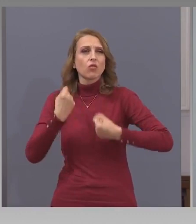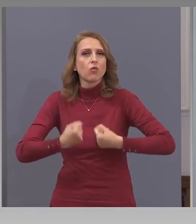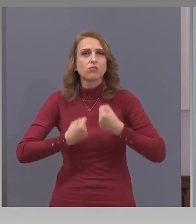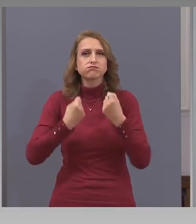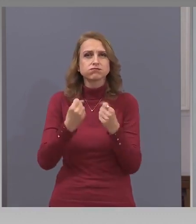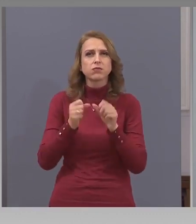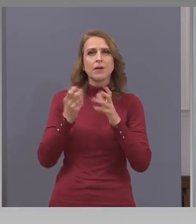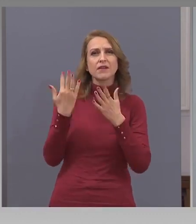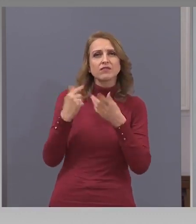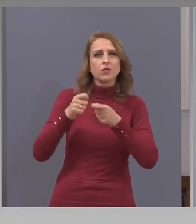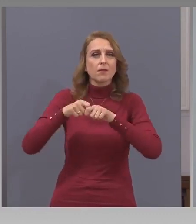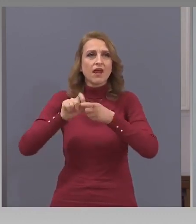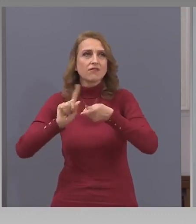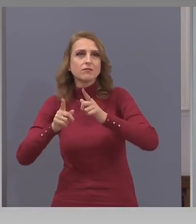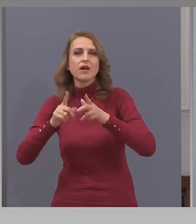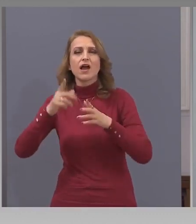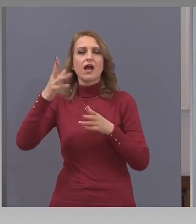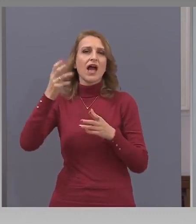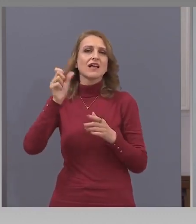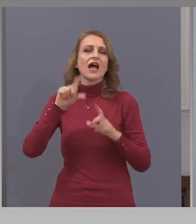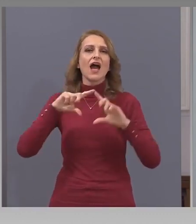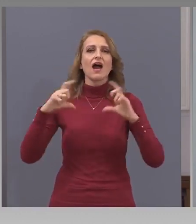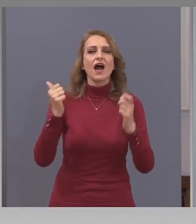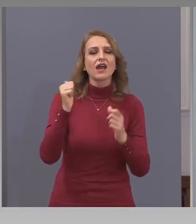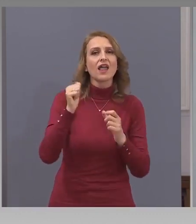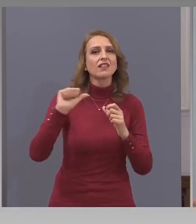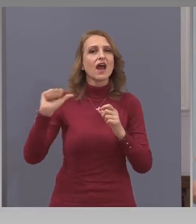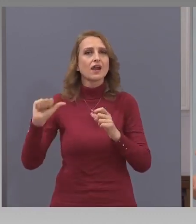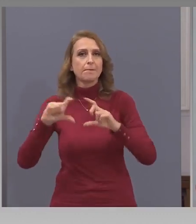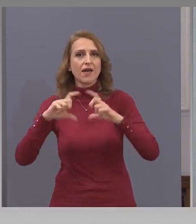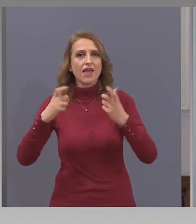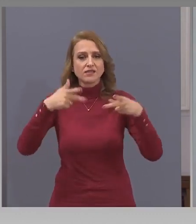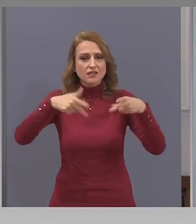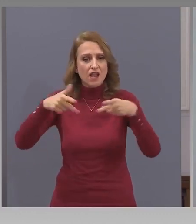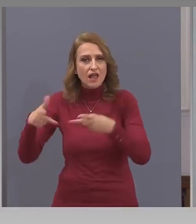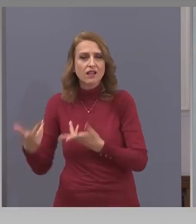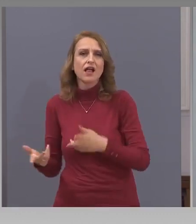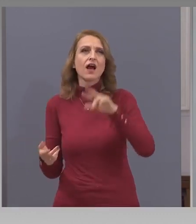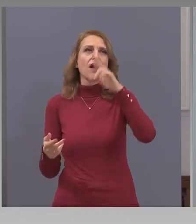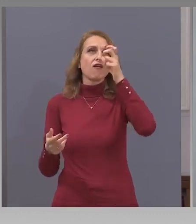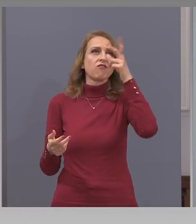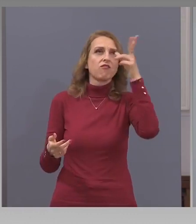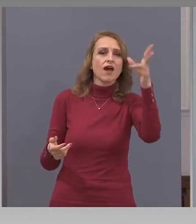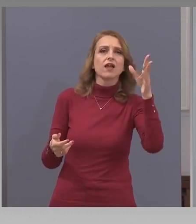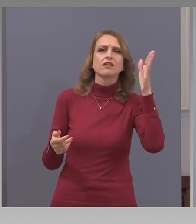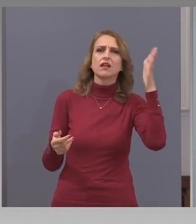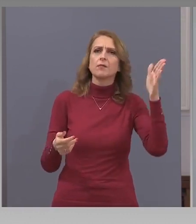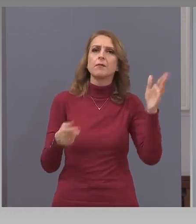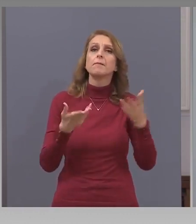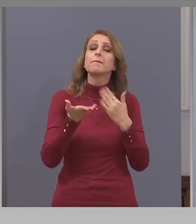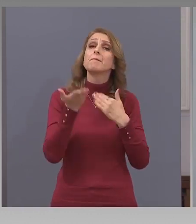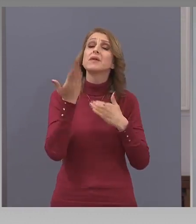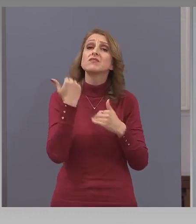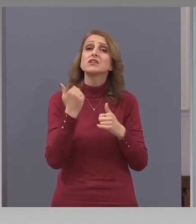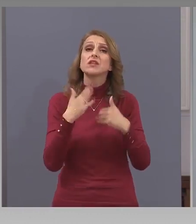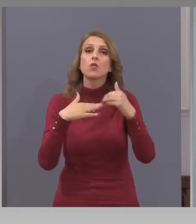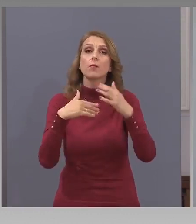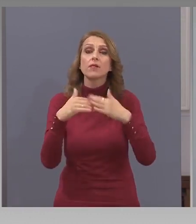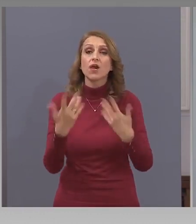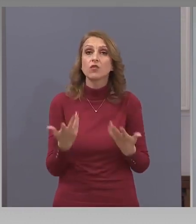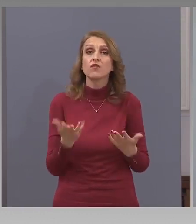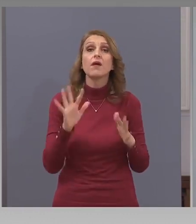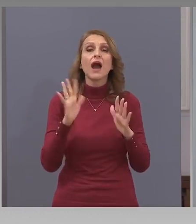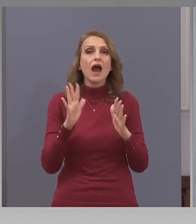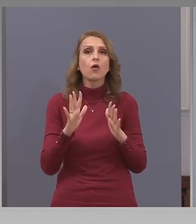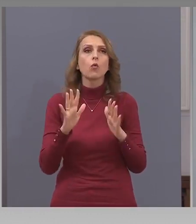Армеец, Пловдивска, Варненска, зали, за да имаме готовност за най-тежкото. Като падне и не